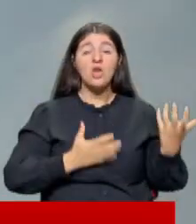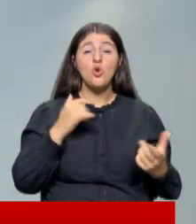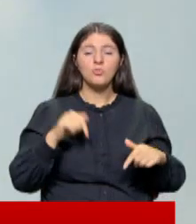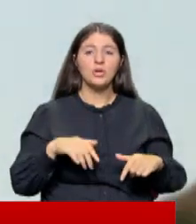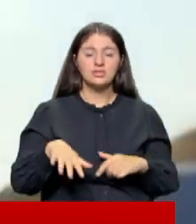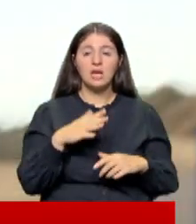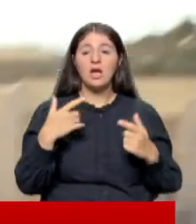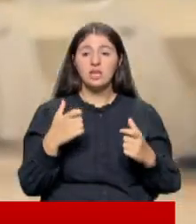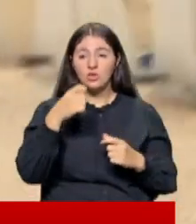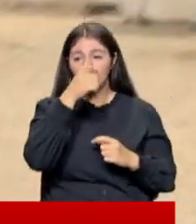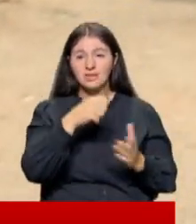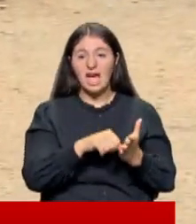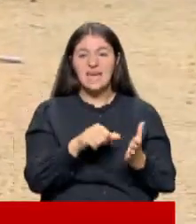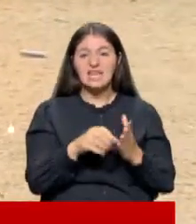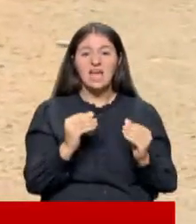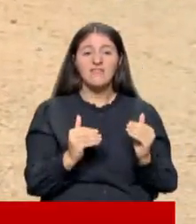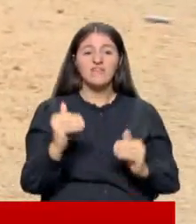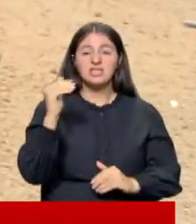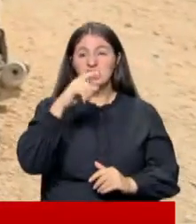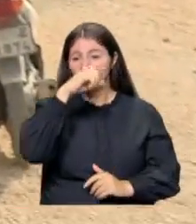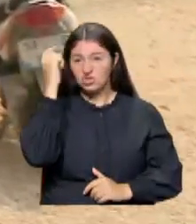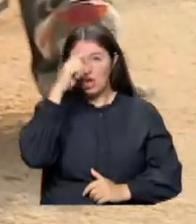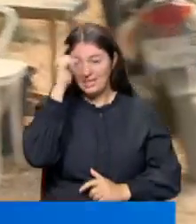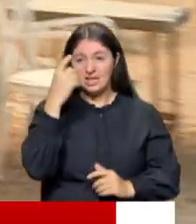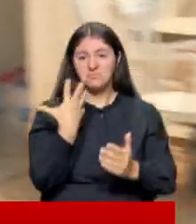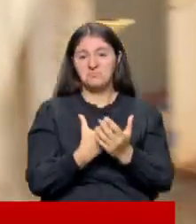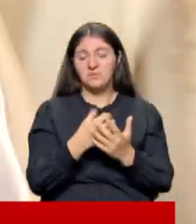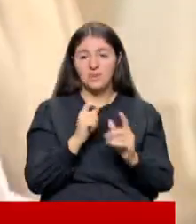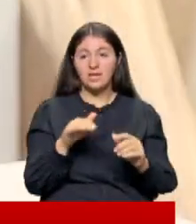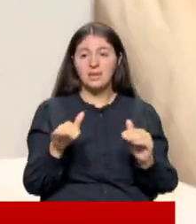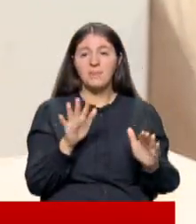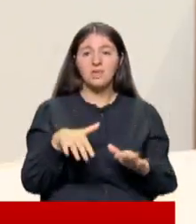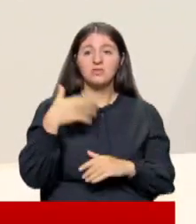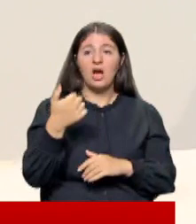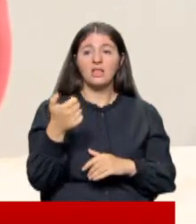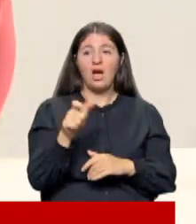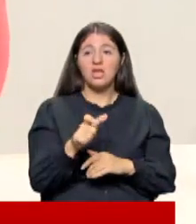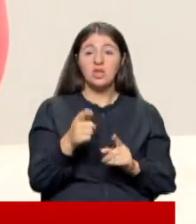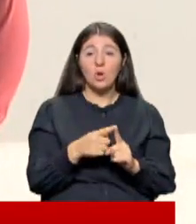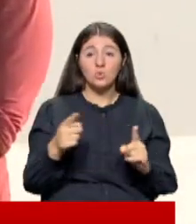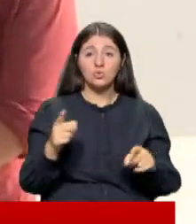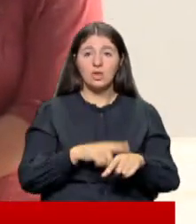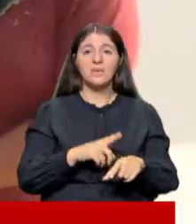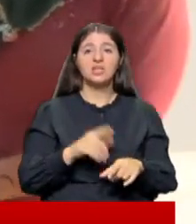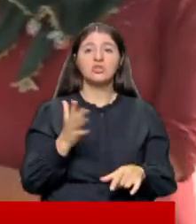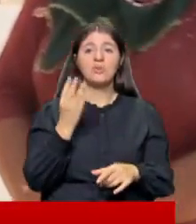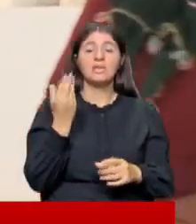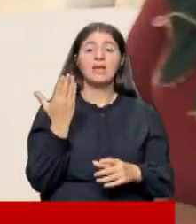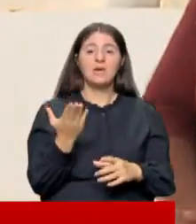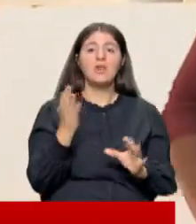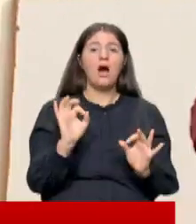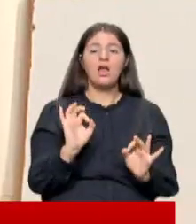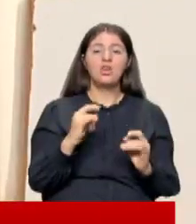Hatay'da tarihinin en yüksek sıcaklıkları kaydedilirken depremin üzerinden 6 aydan uzun zaman geçmesine rağmen